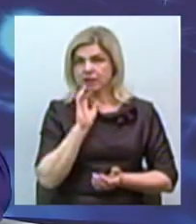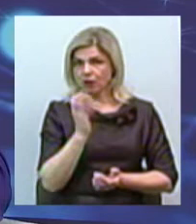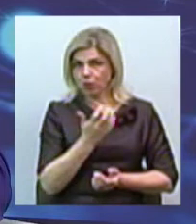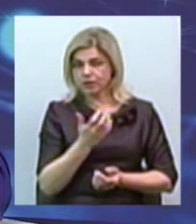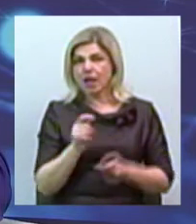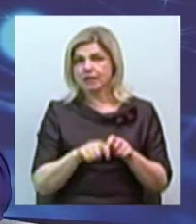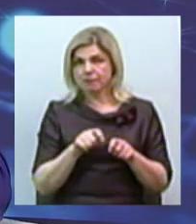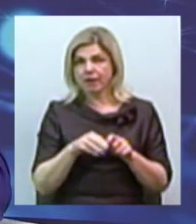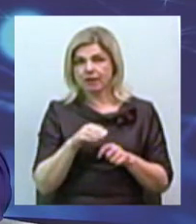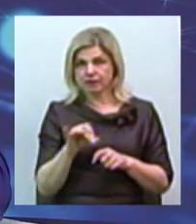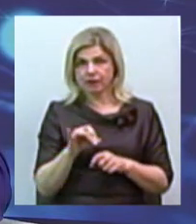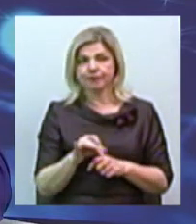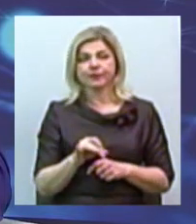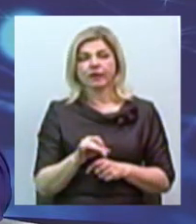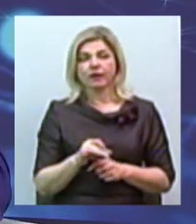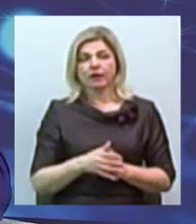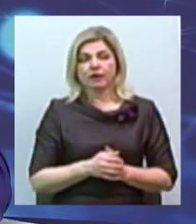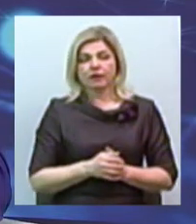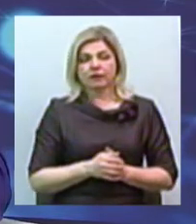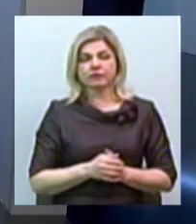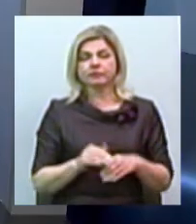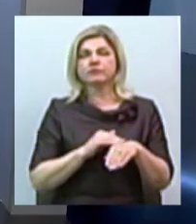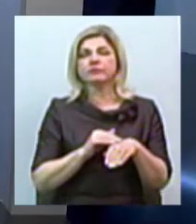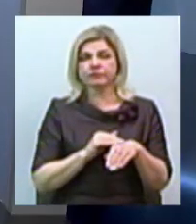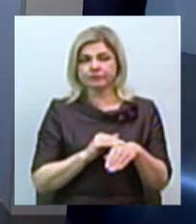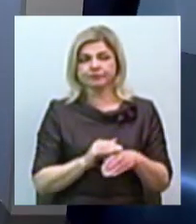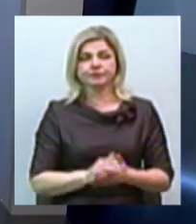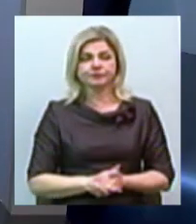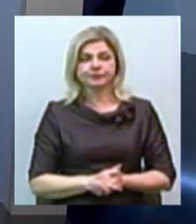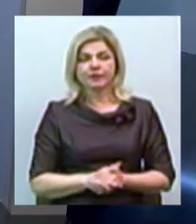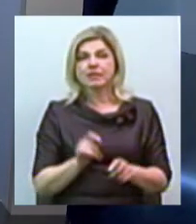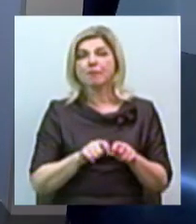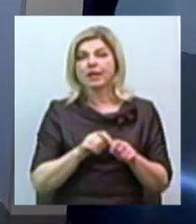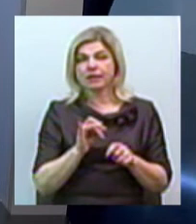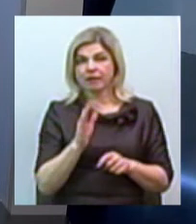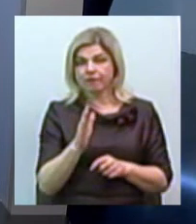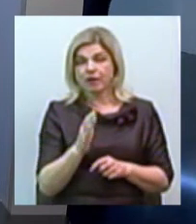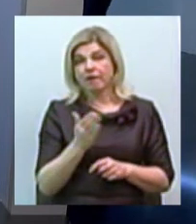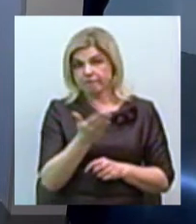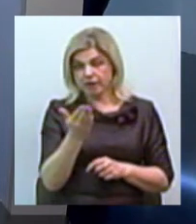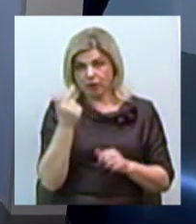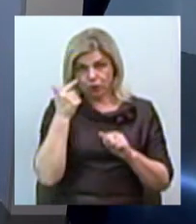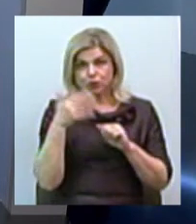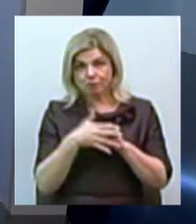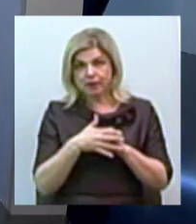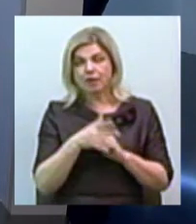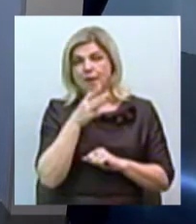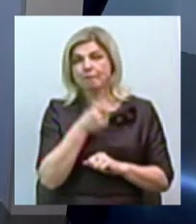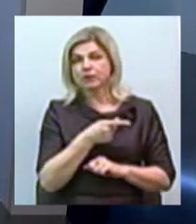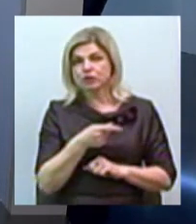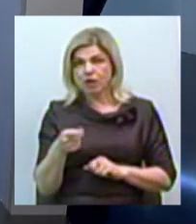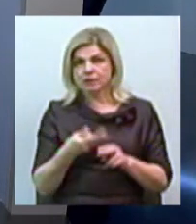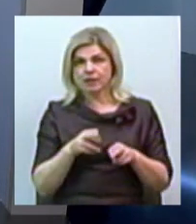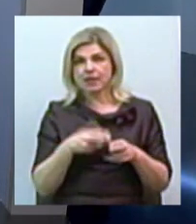ми туди з Києва, Горпенко Людмила Миколаївна. Так, да. І тому, ви розумієте, під час ось